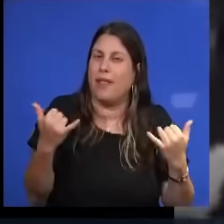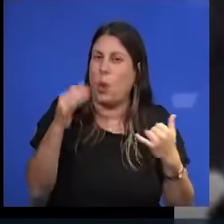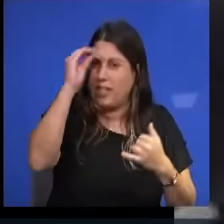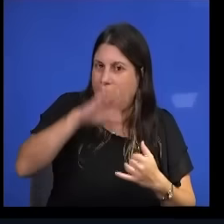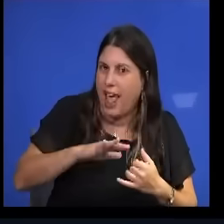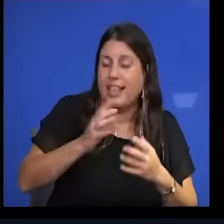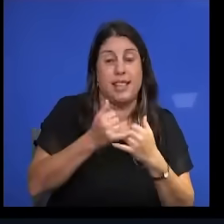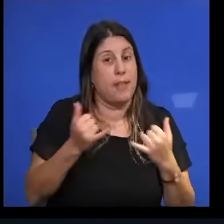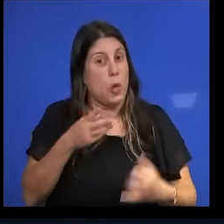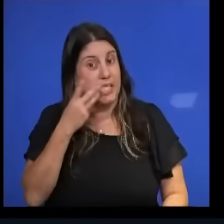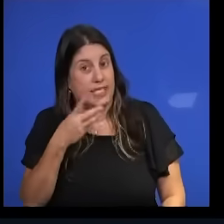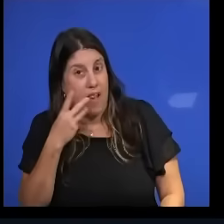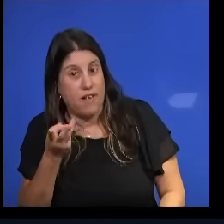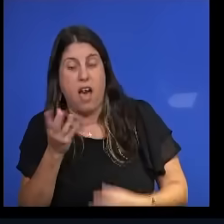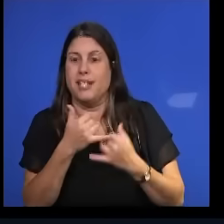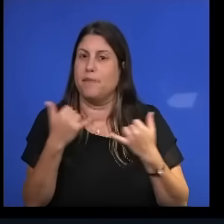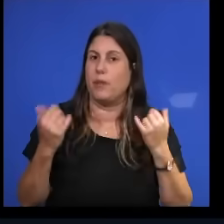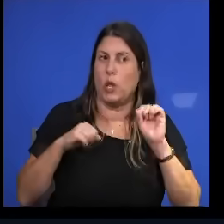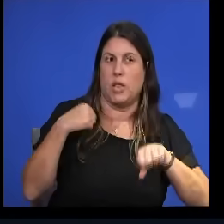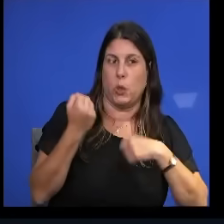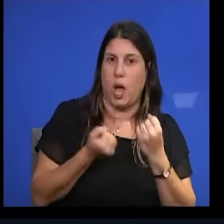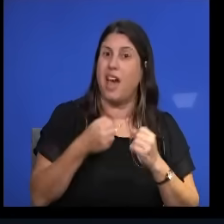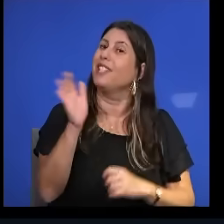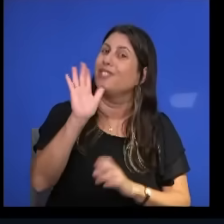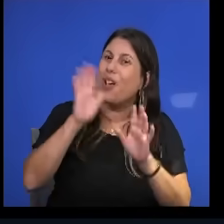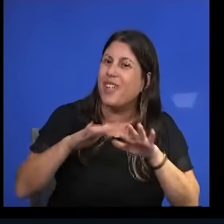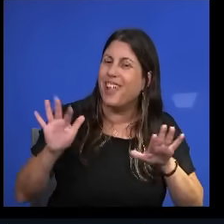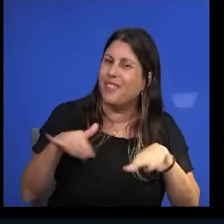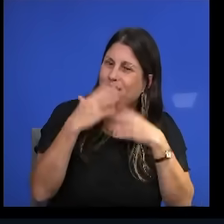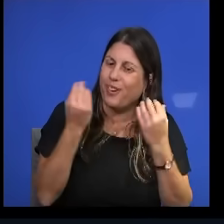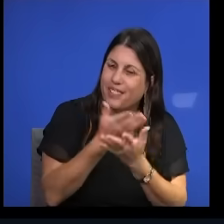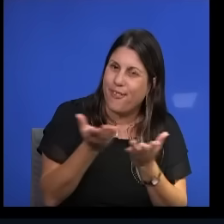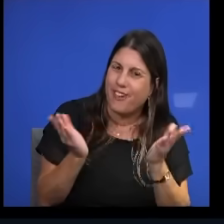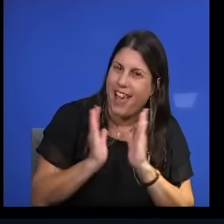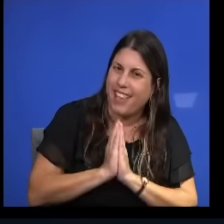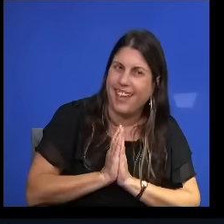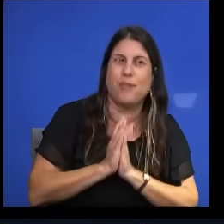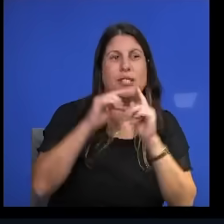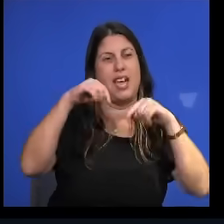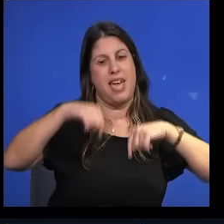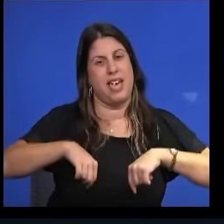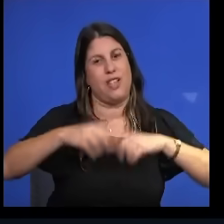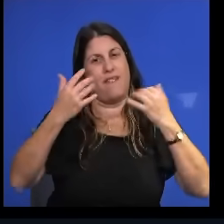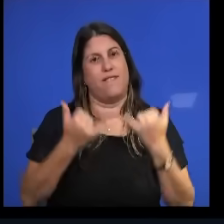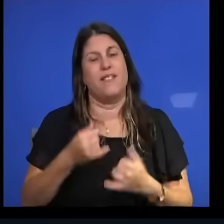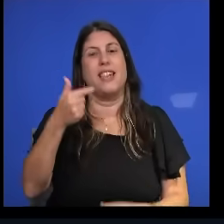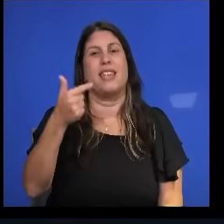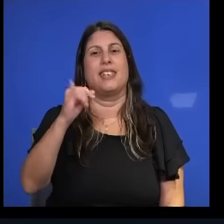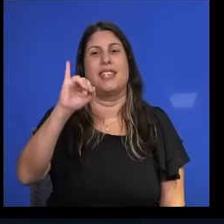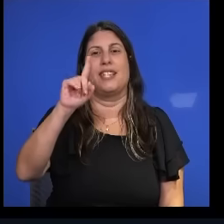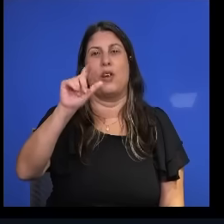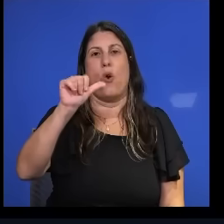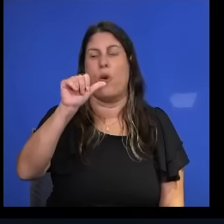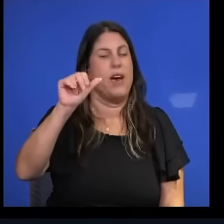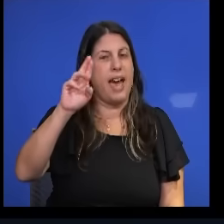התפתחות תנועה. שלום ילדים, בוקר טוב לכם. כאן איתכם גיורא אלמוג. אני עומד